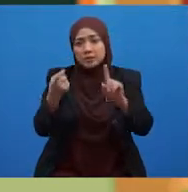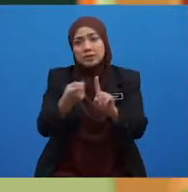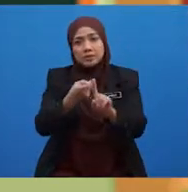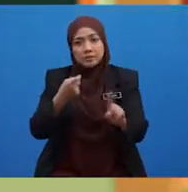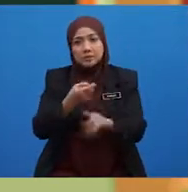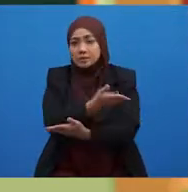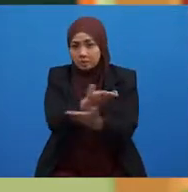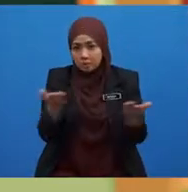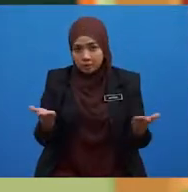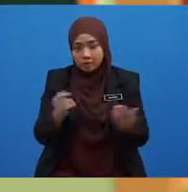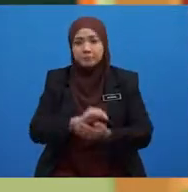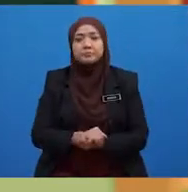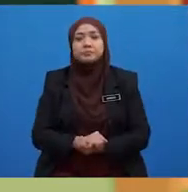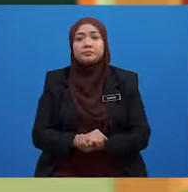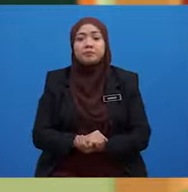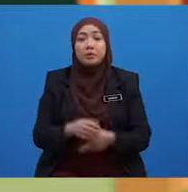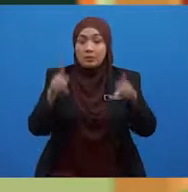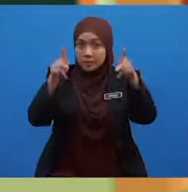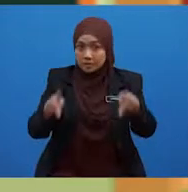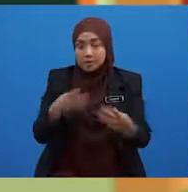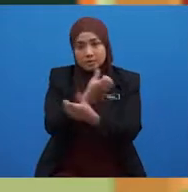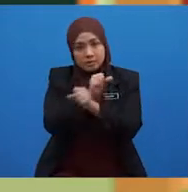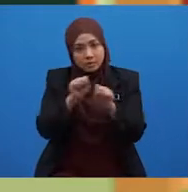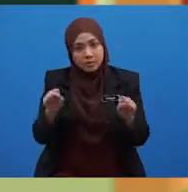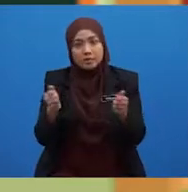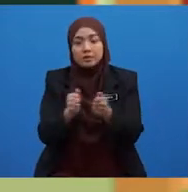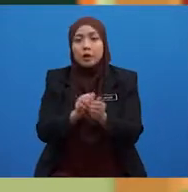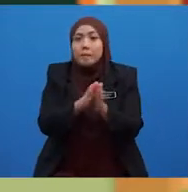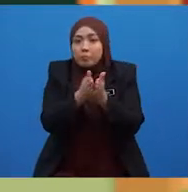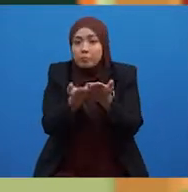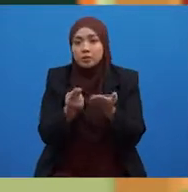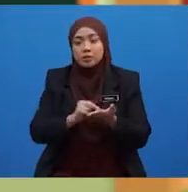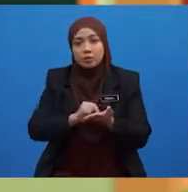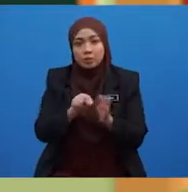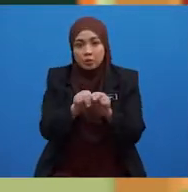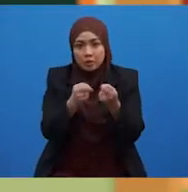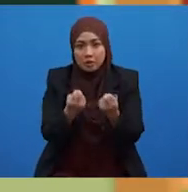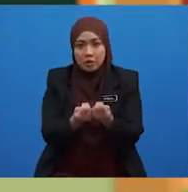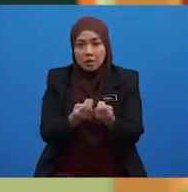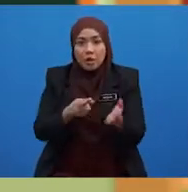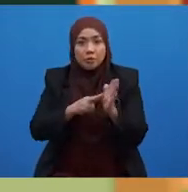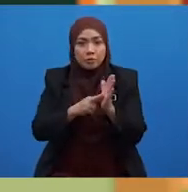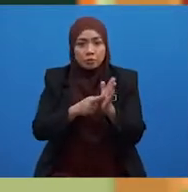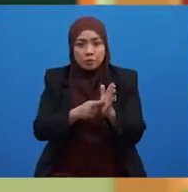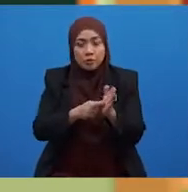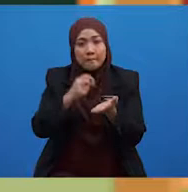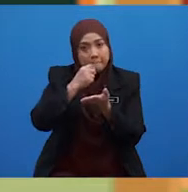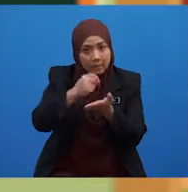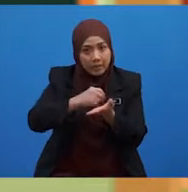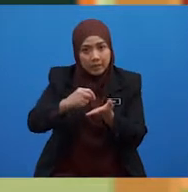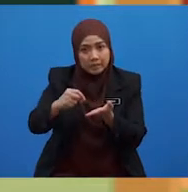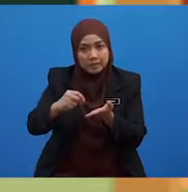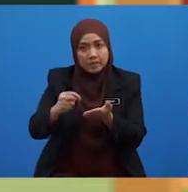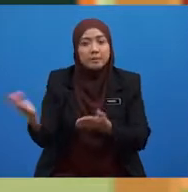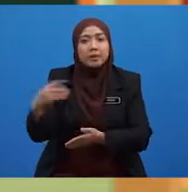semua. Sekiranya pelajar telah bersedia dengan buku nota, buku rujukan dan pen atau pensel,